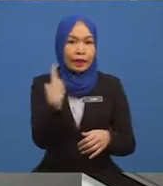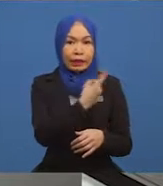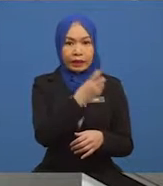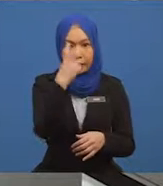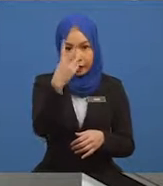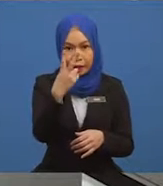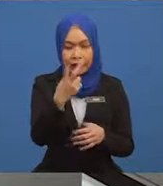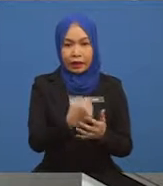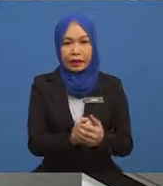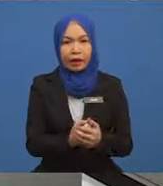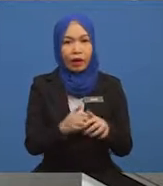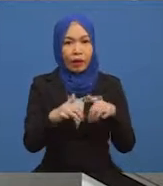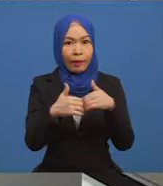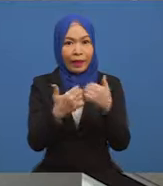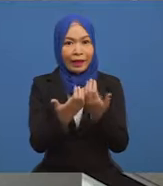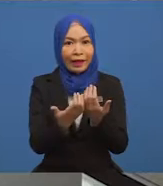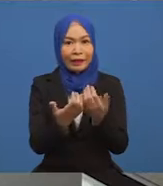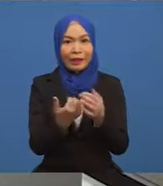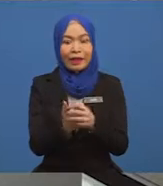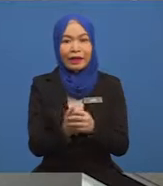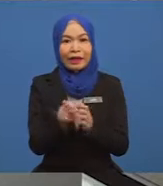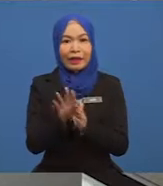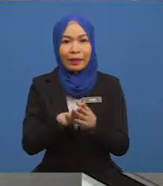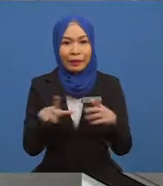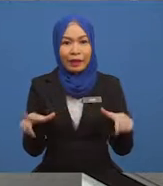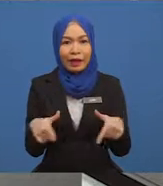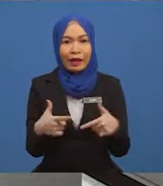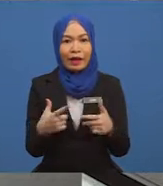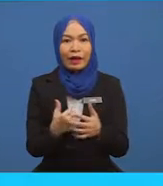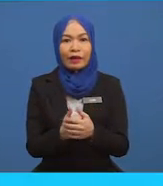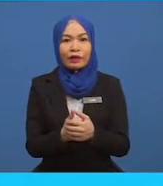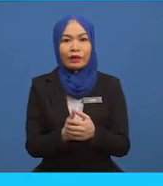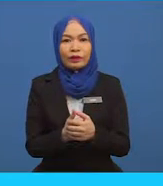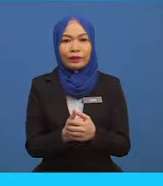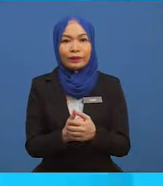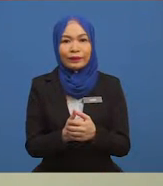video eksperimen proses fermentasi pada yeast.